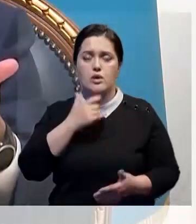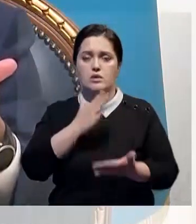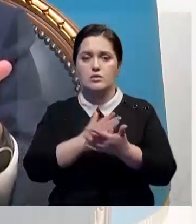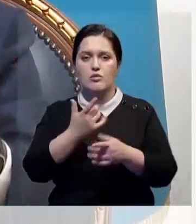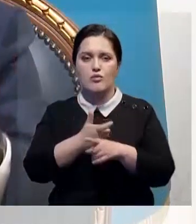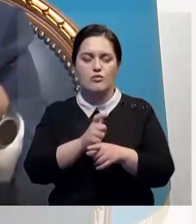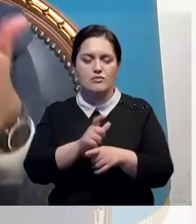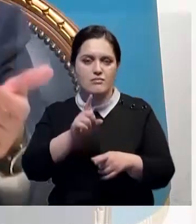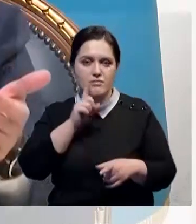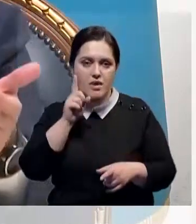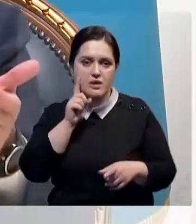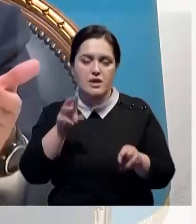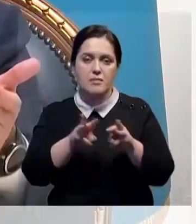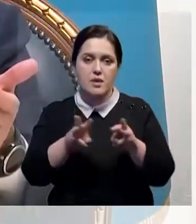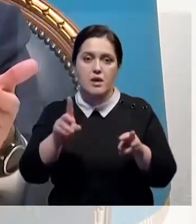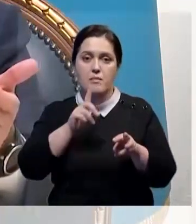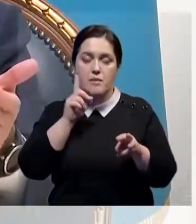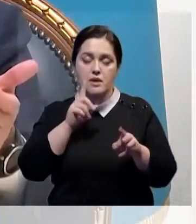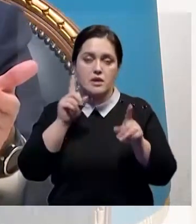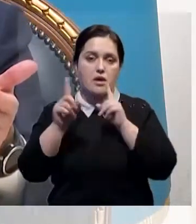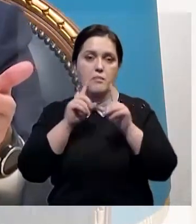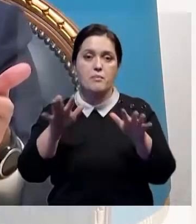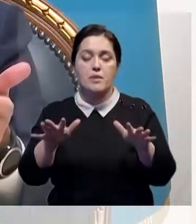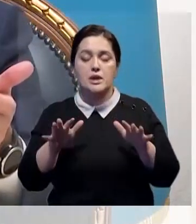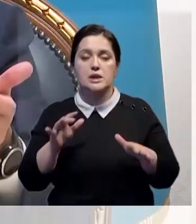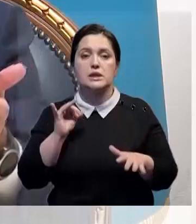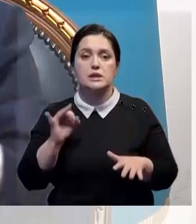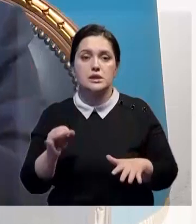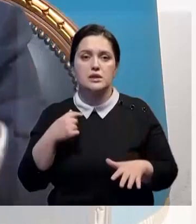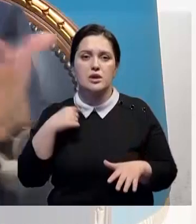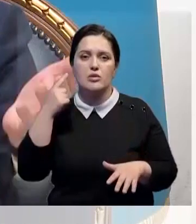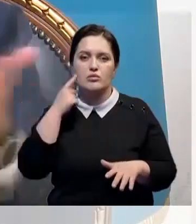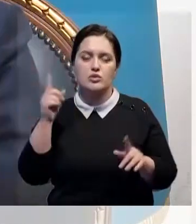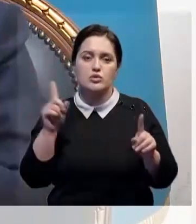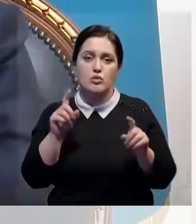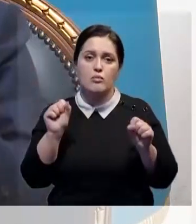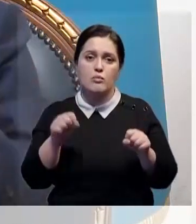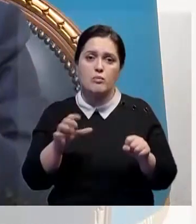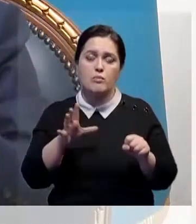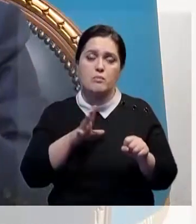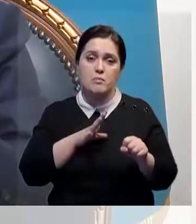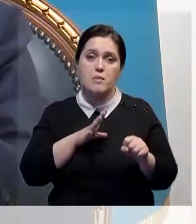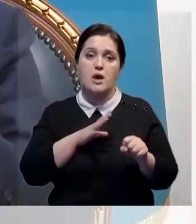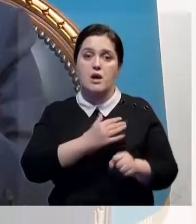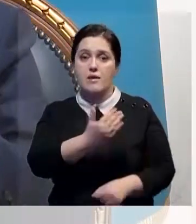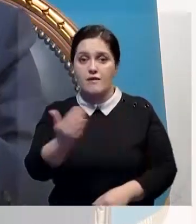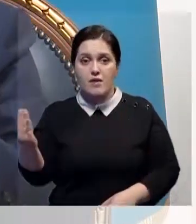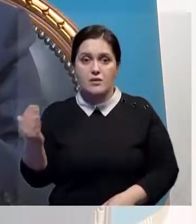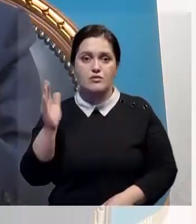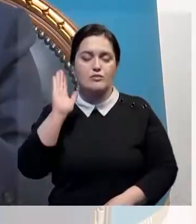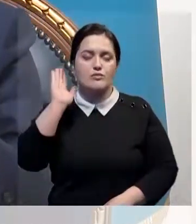министры, молодые парламентарии. И я думаю, что, может, и среди вас сидят